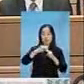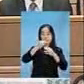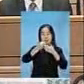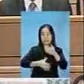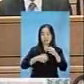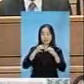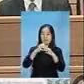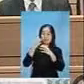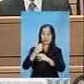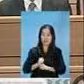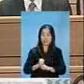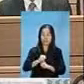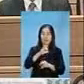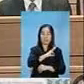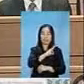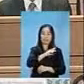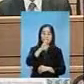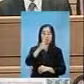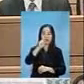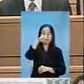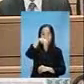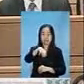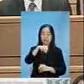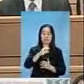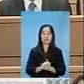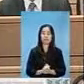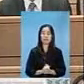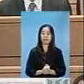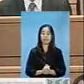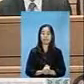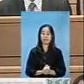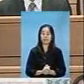ายชื่อพรรคประชาธิปัตย์ในฐานะสมาชิกรัฐสภาท่านประธานครับ